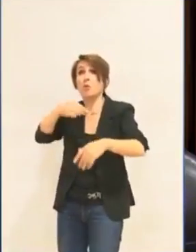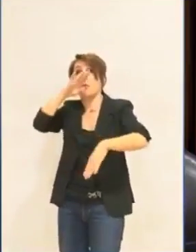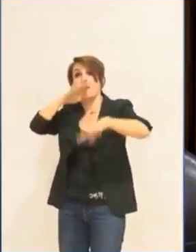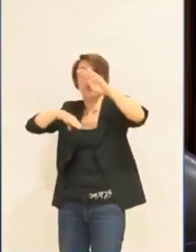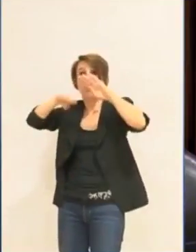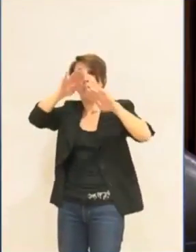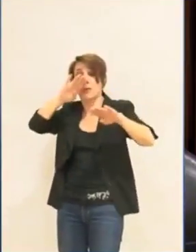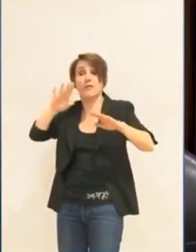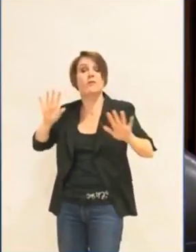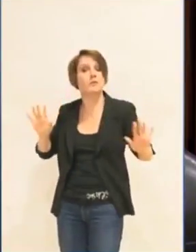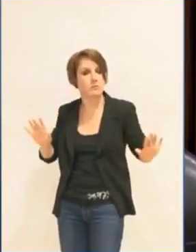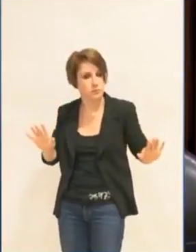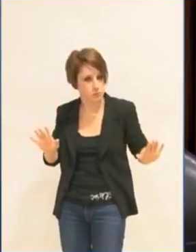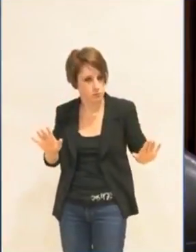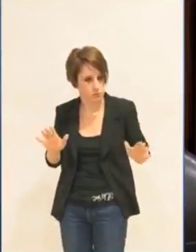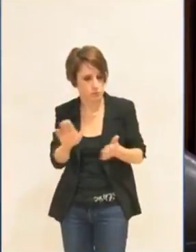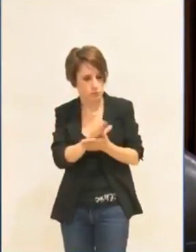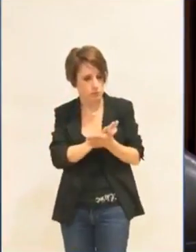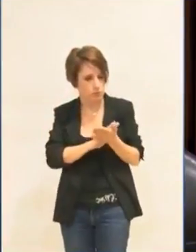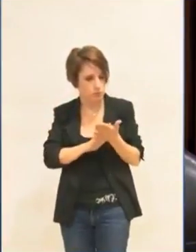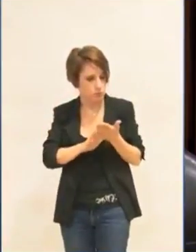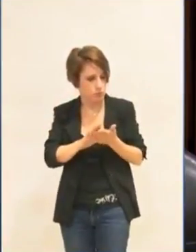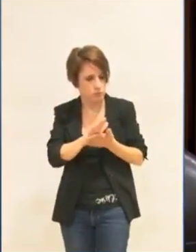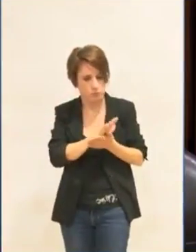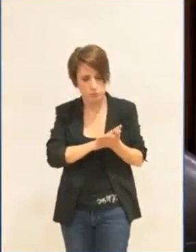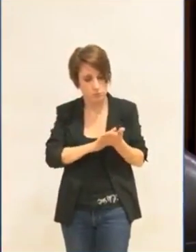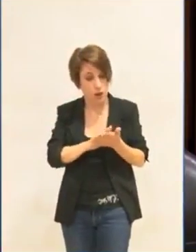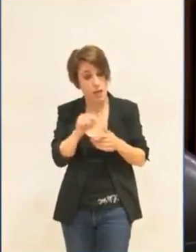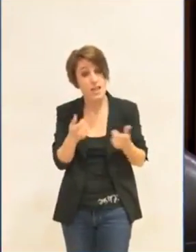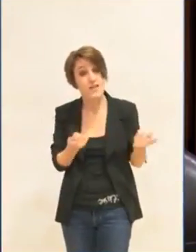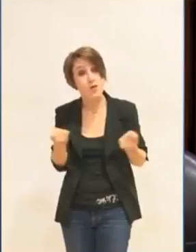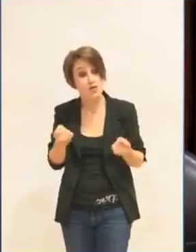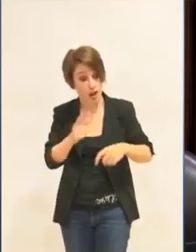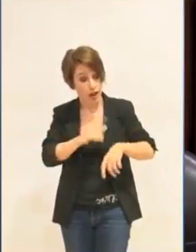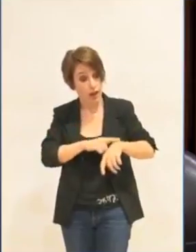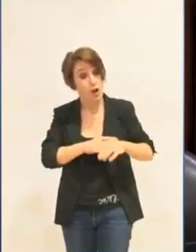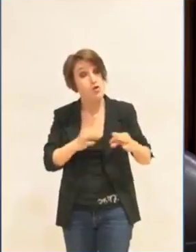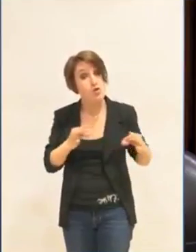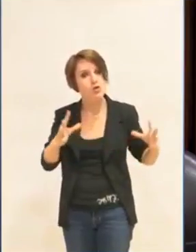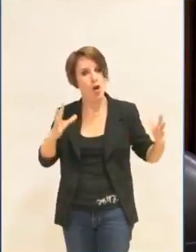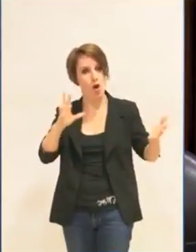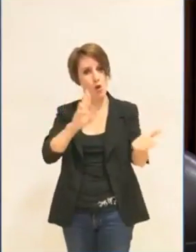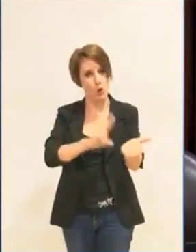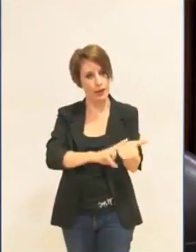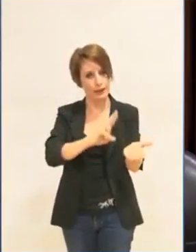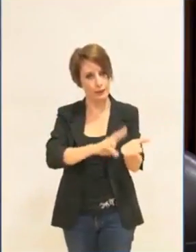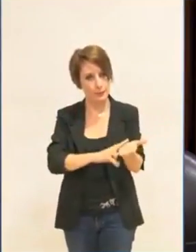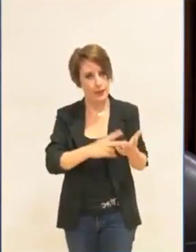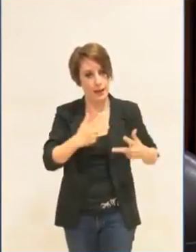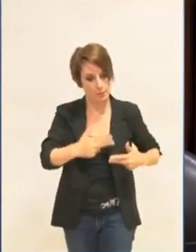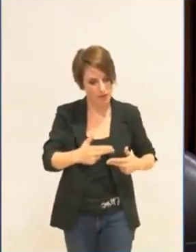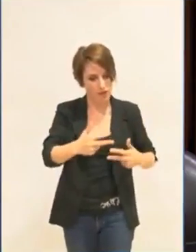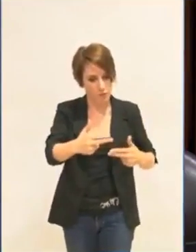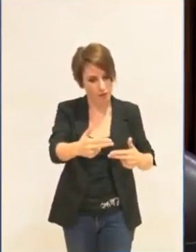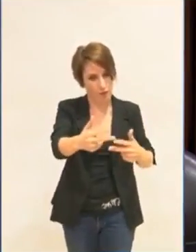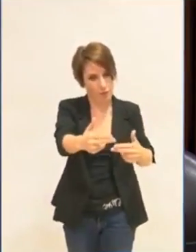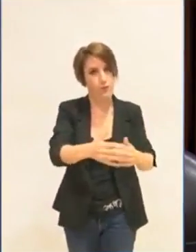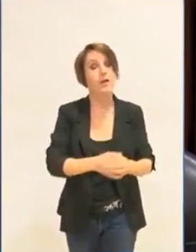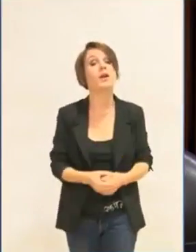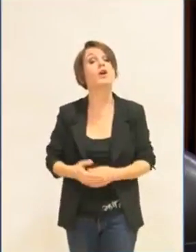temps à laquelle nous devons faire face collectivement sur ces dossiers-là. Le dossier Mistral doit